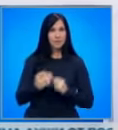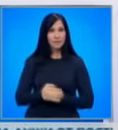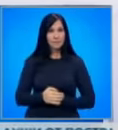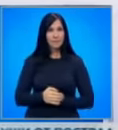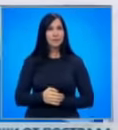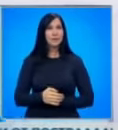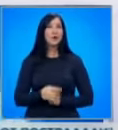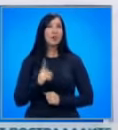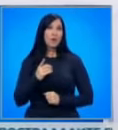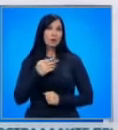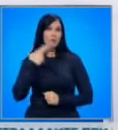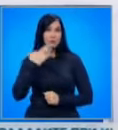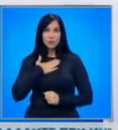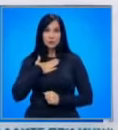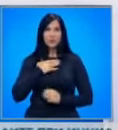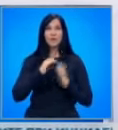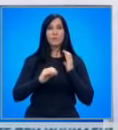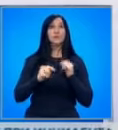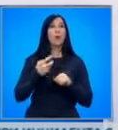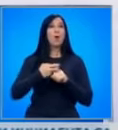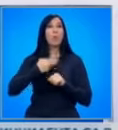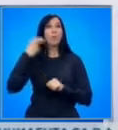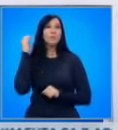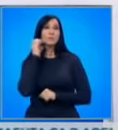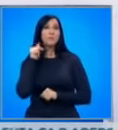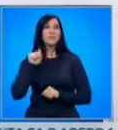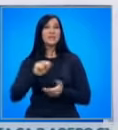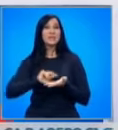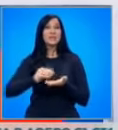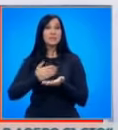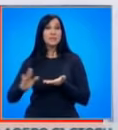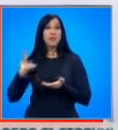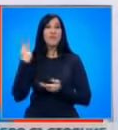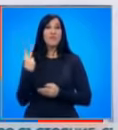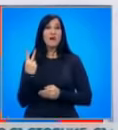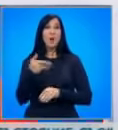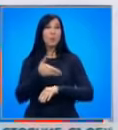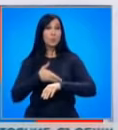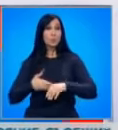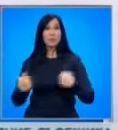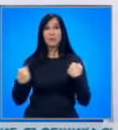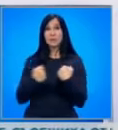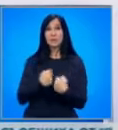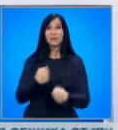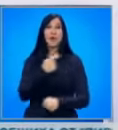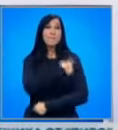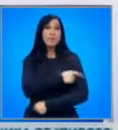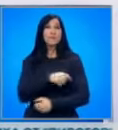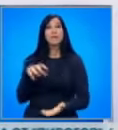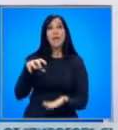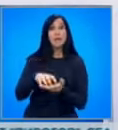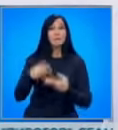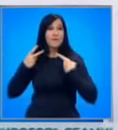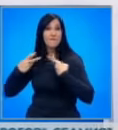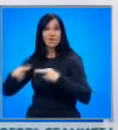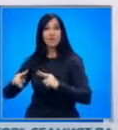Е собственики на автобуса. Сега, от болница Пирогов днес изписаха двама от пострадалите, разбрахте, при катастрофата и медицински екипи ги връщат